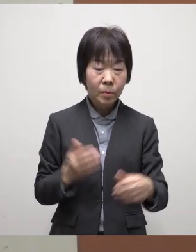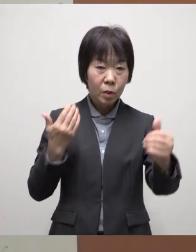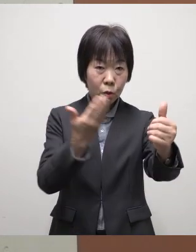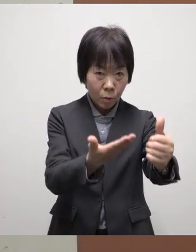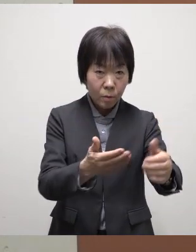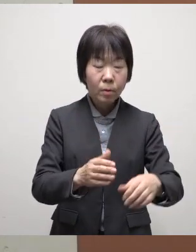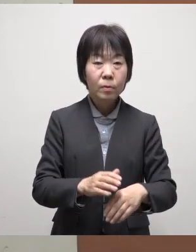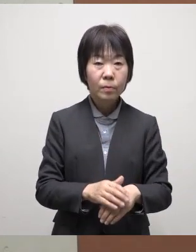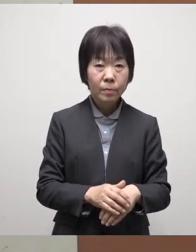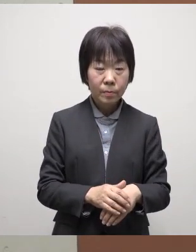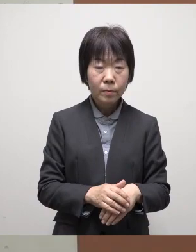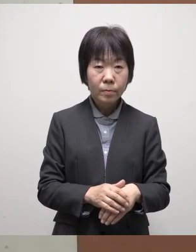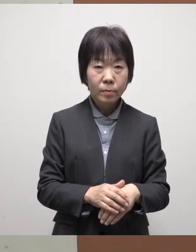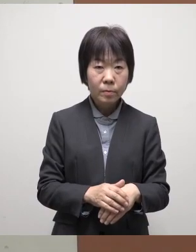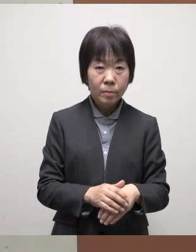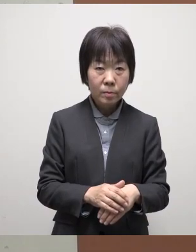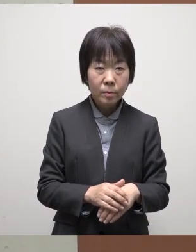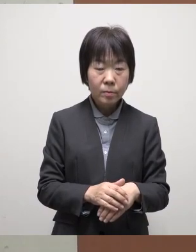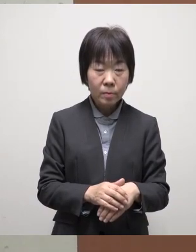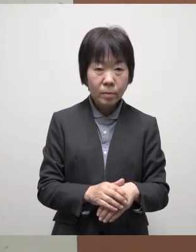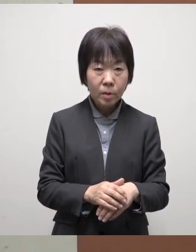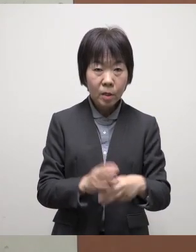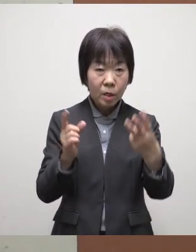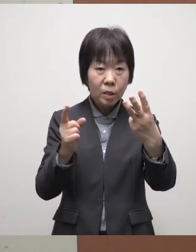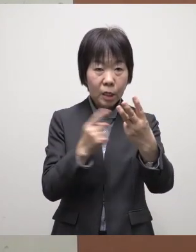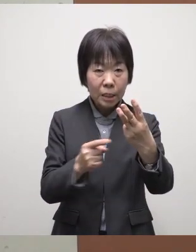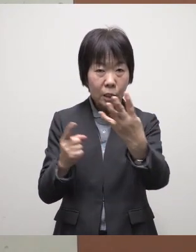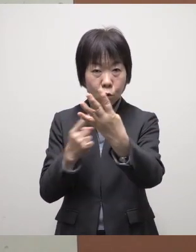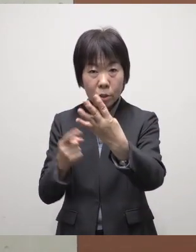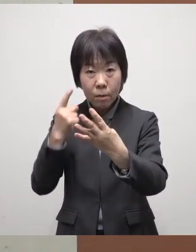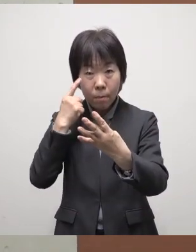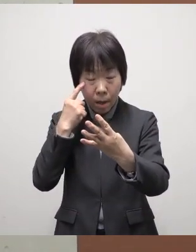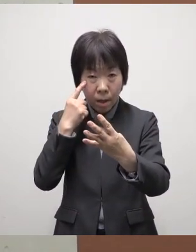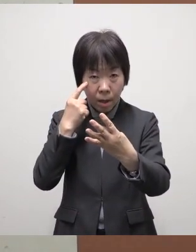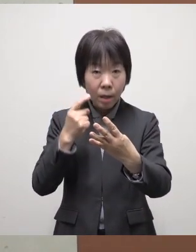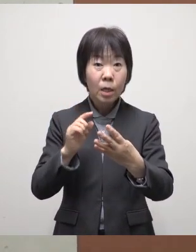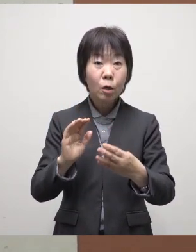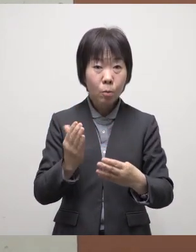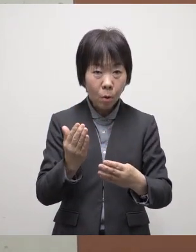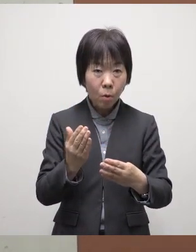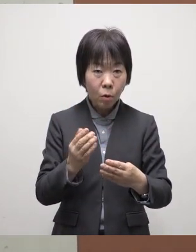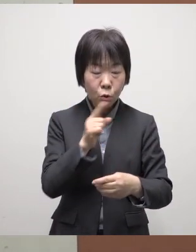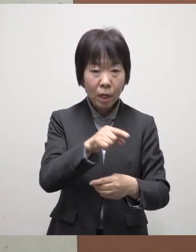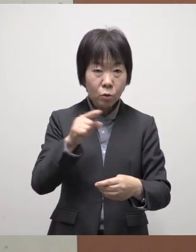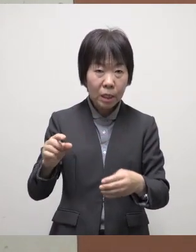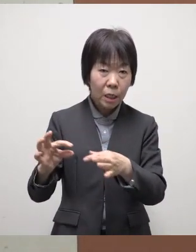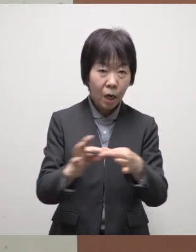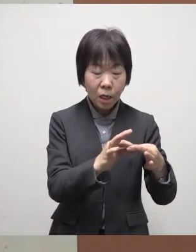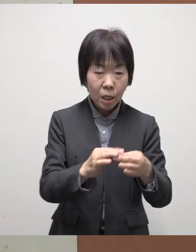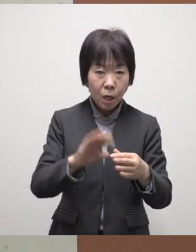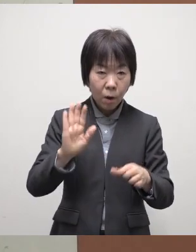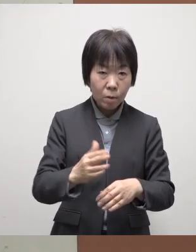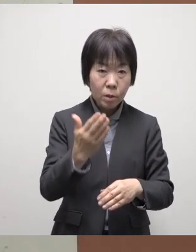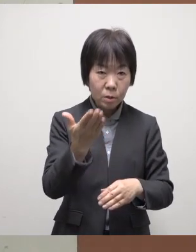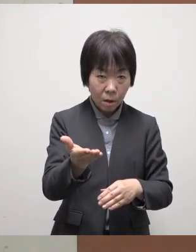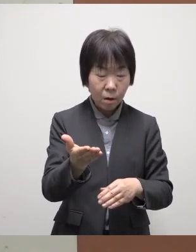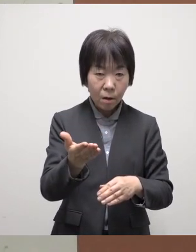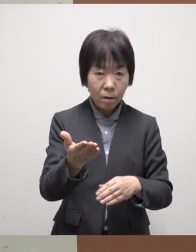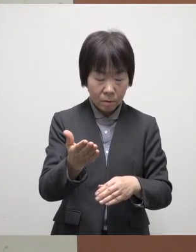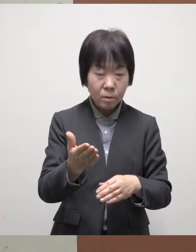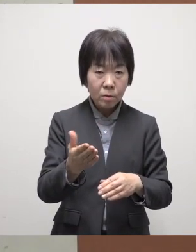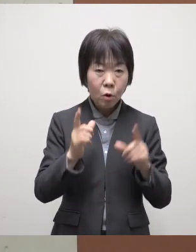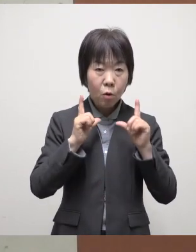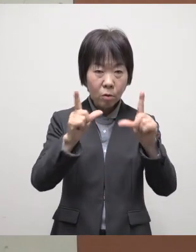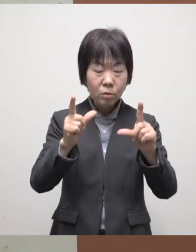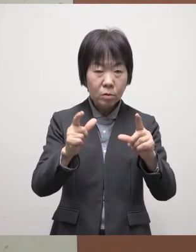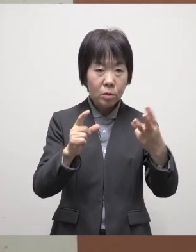社員ポー排出係数一応確認な作ろう解散連盟と4黎明なんですがそれぞれのケースに関連性はないという理解でよろしいんでしょうか